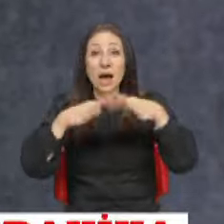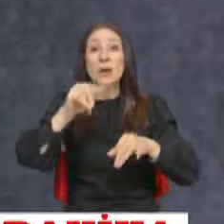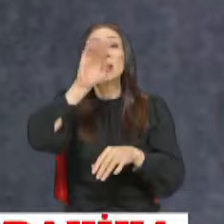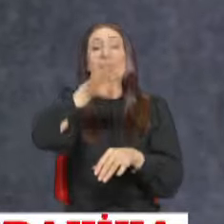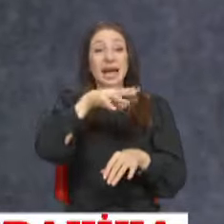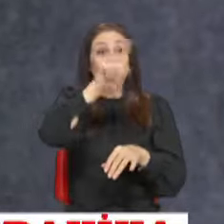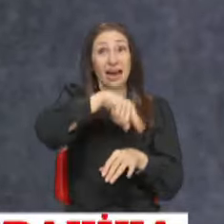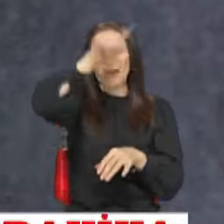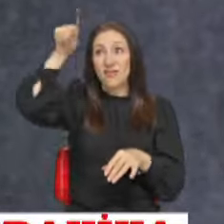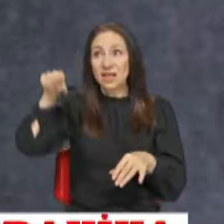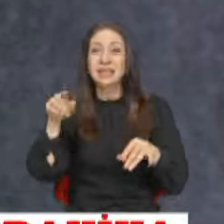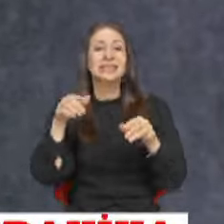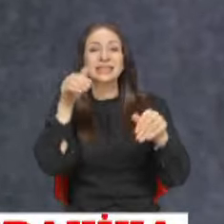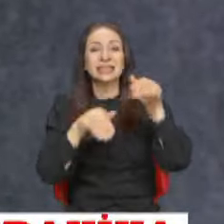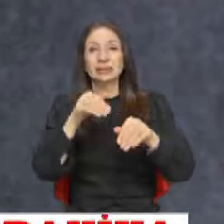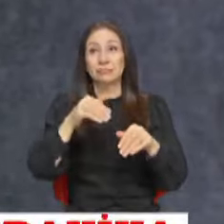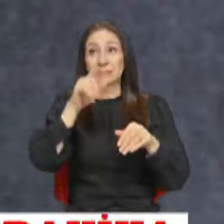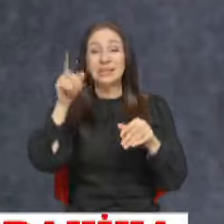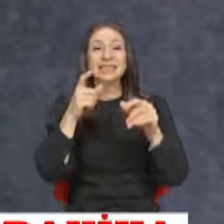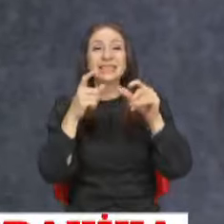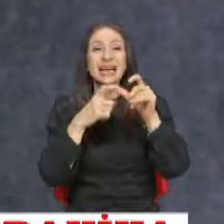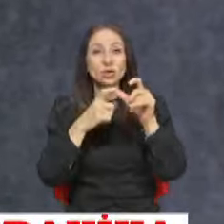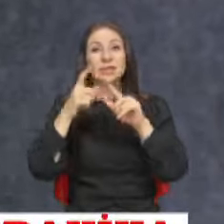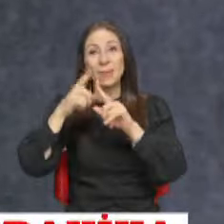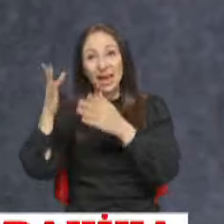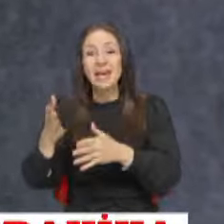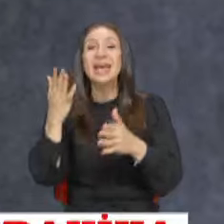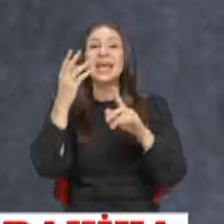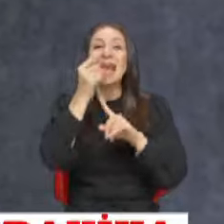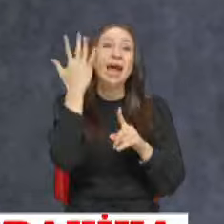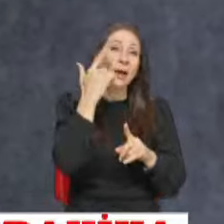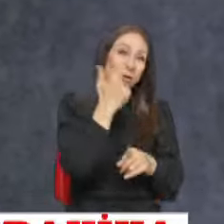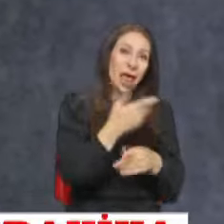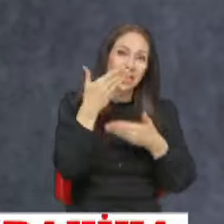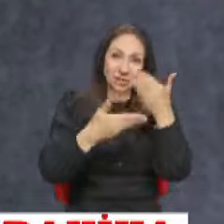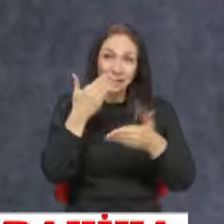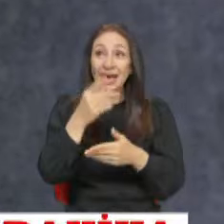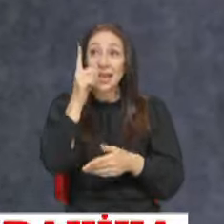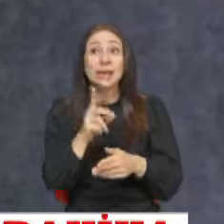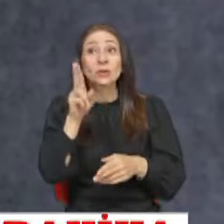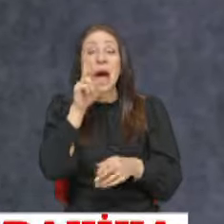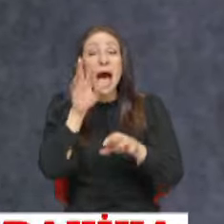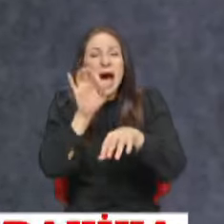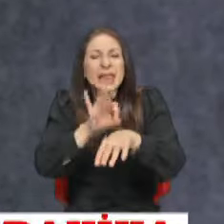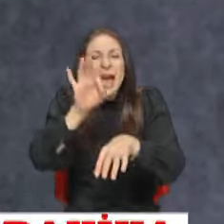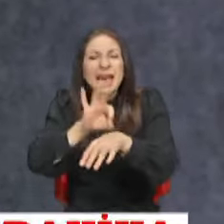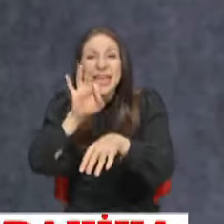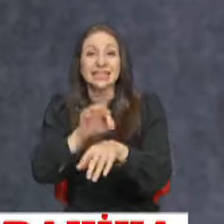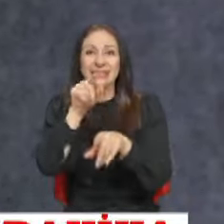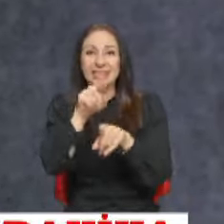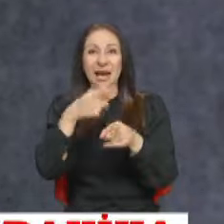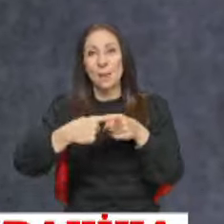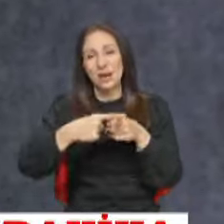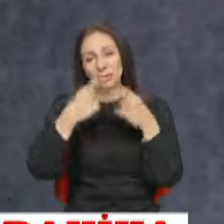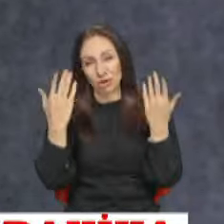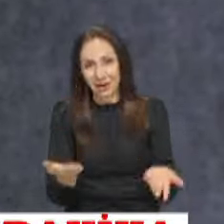grafikleri seçim ekranımı önünde Selçuk teli ve İlker Karagöz anlatacaklar ilk sonuçları An be an sizlerle